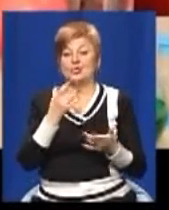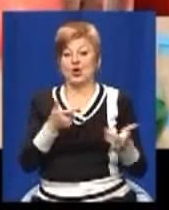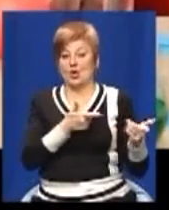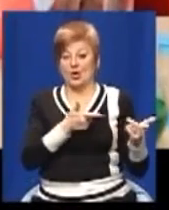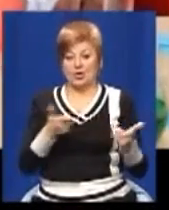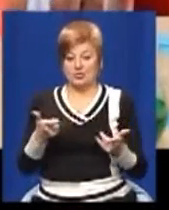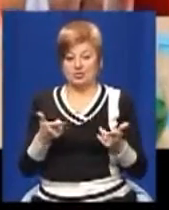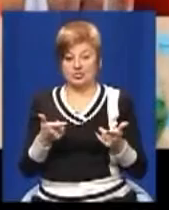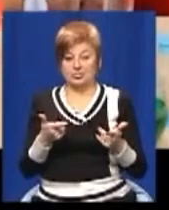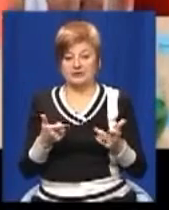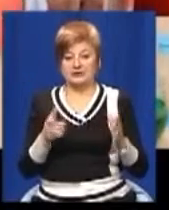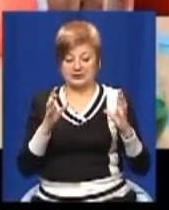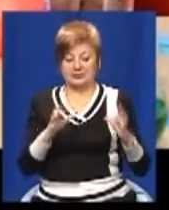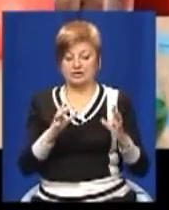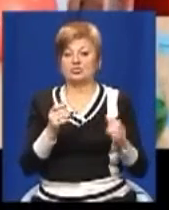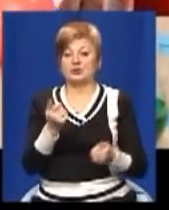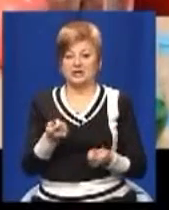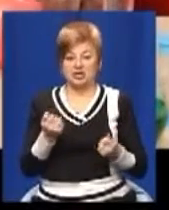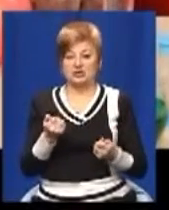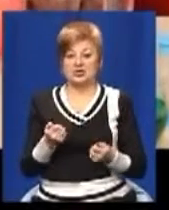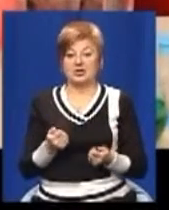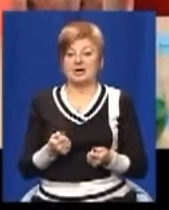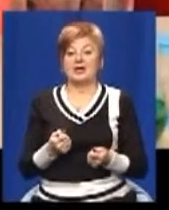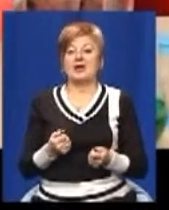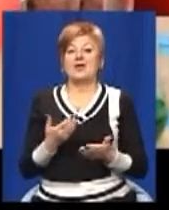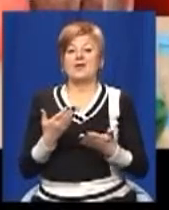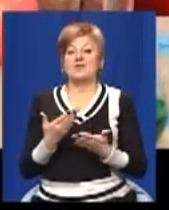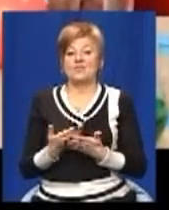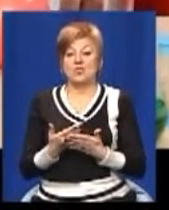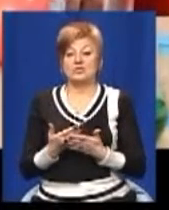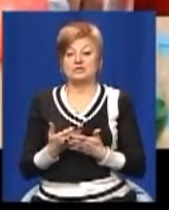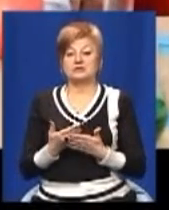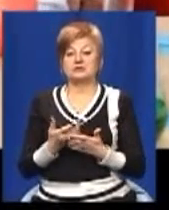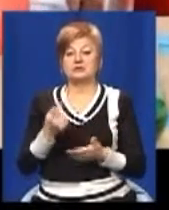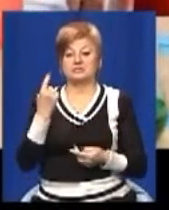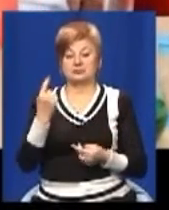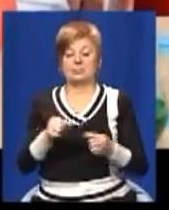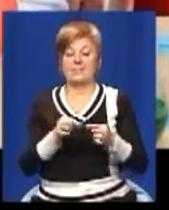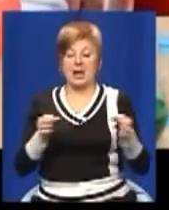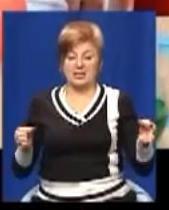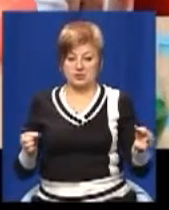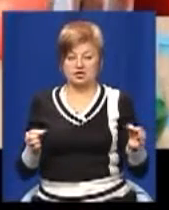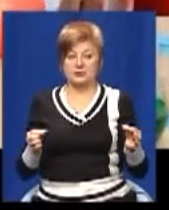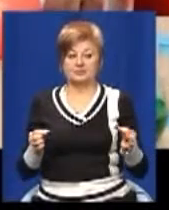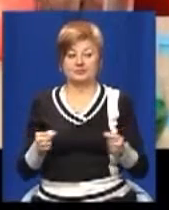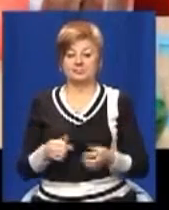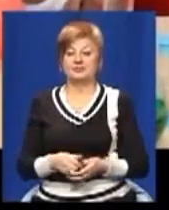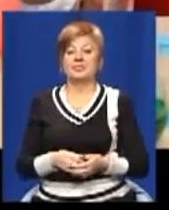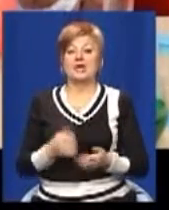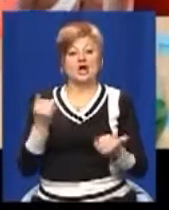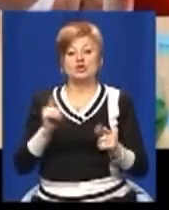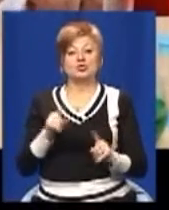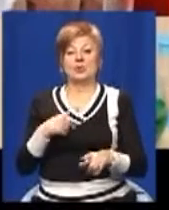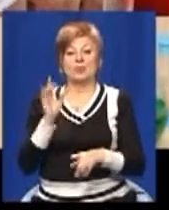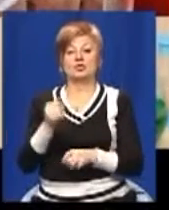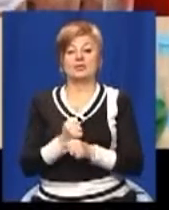є надмухана кулька, рожева підійде? Так. Тримайте. Ось ваша кулька і ось, власне, шампур. Що